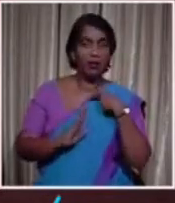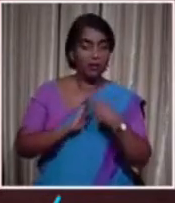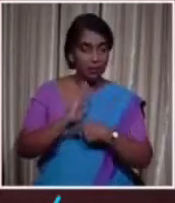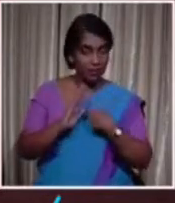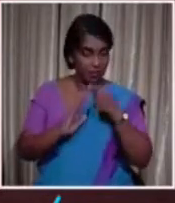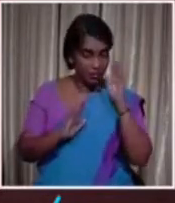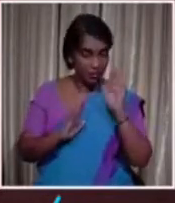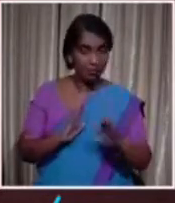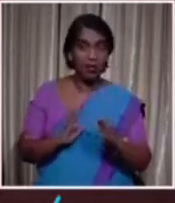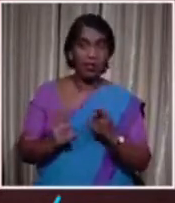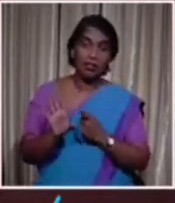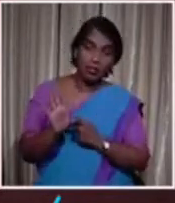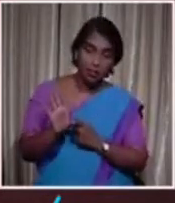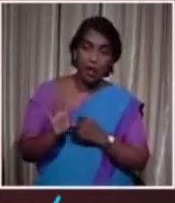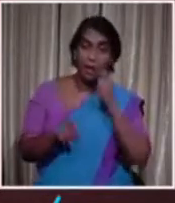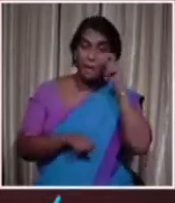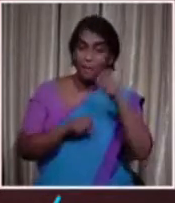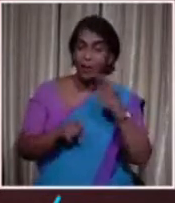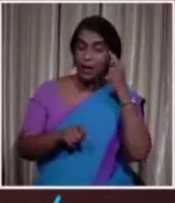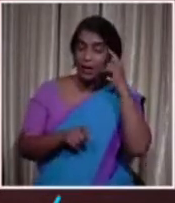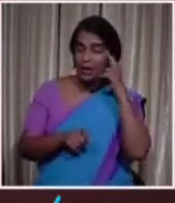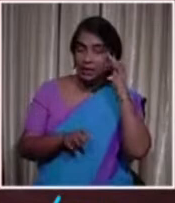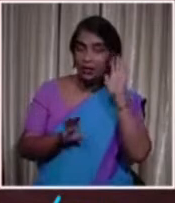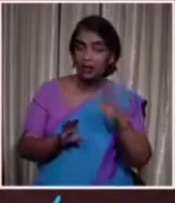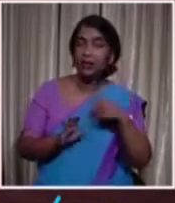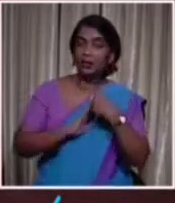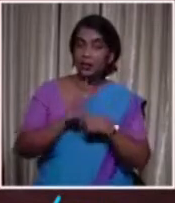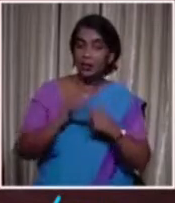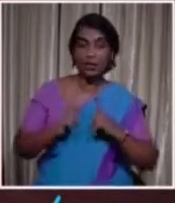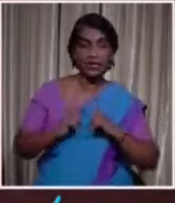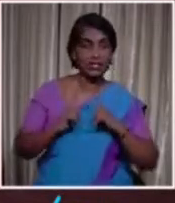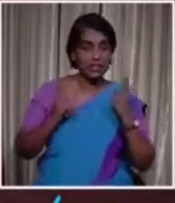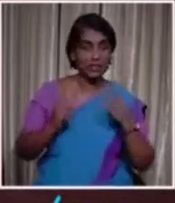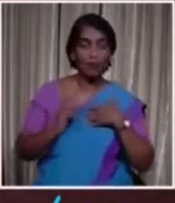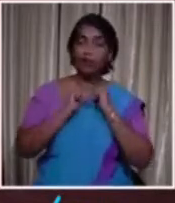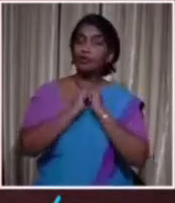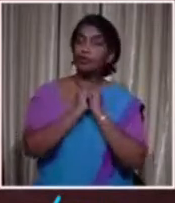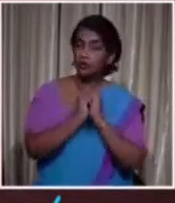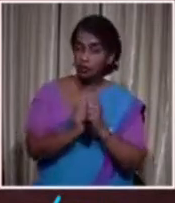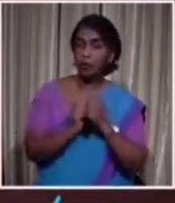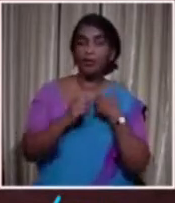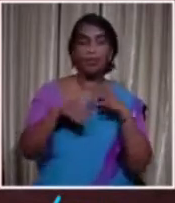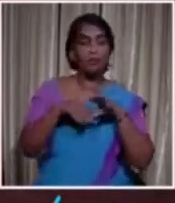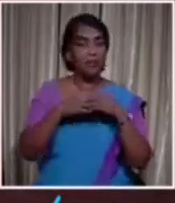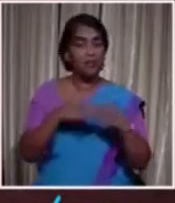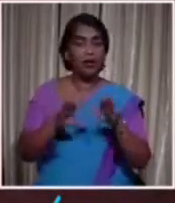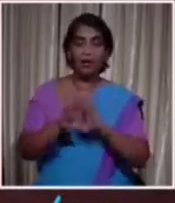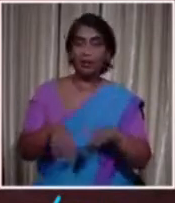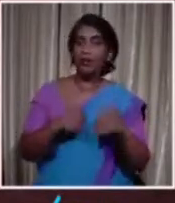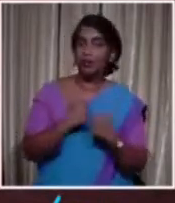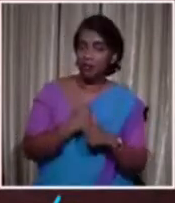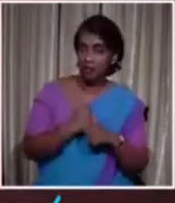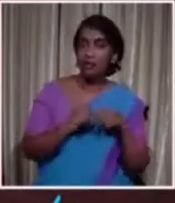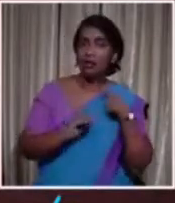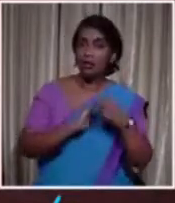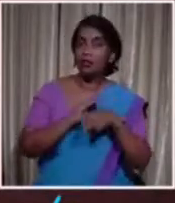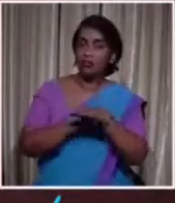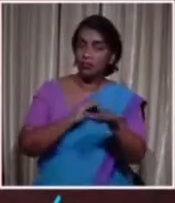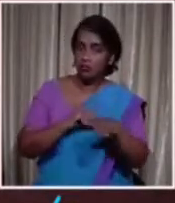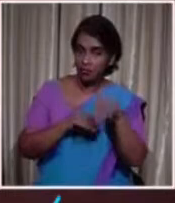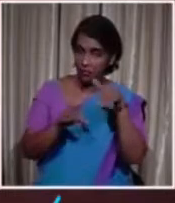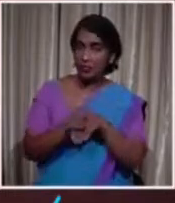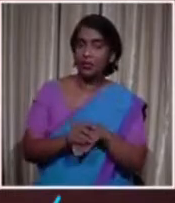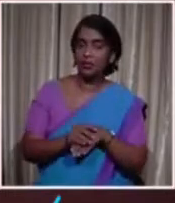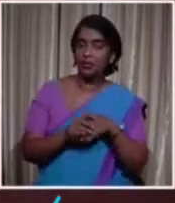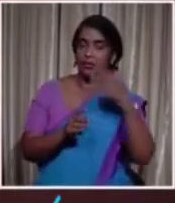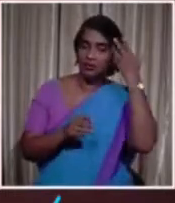ඉන්න තරුණයන්ගේ හීනේ තියෙන්නේ මේ රටේ ජීවත් වෙලා රස්සාවක් කරලා කසාදයක් බඳලා දරුවෙක් අදලා මේ මහ පොළොවේම